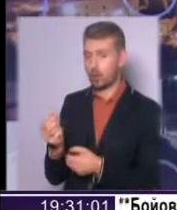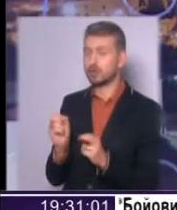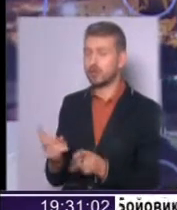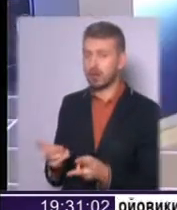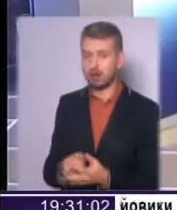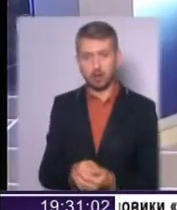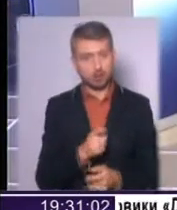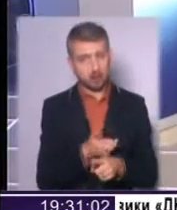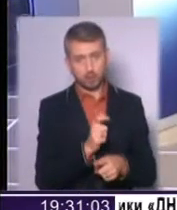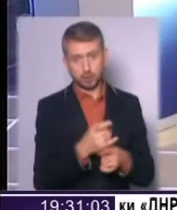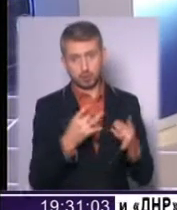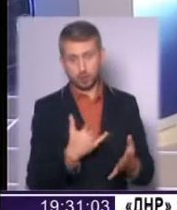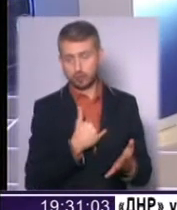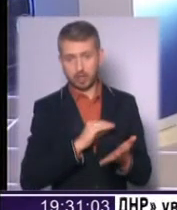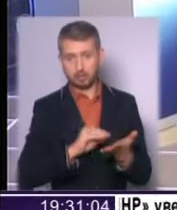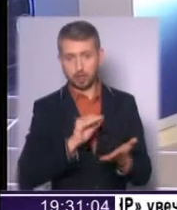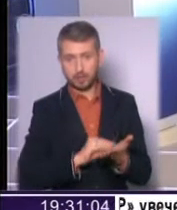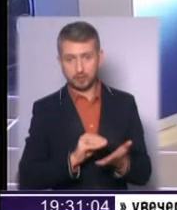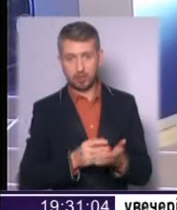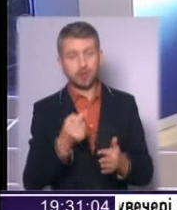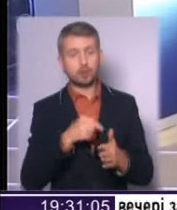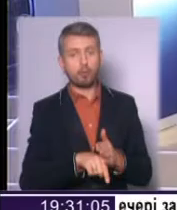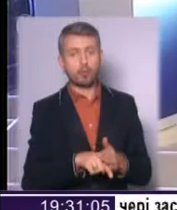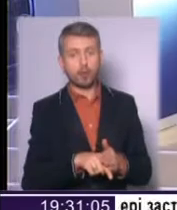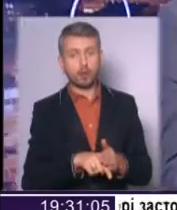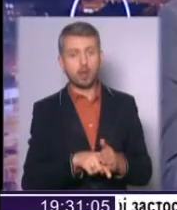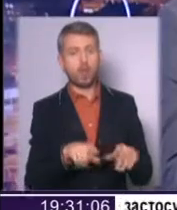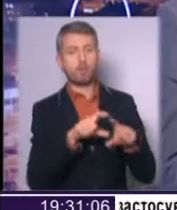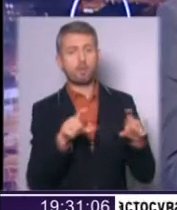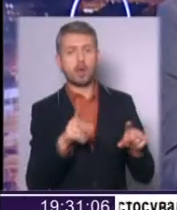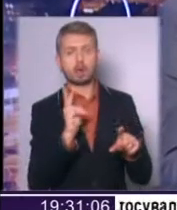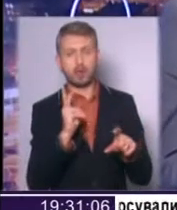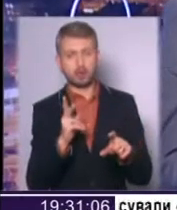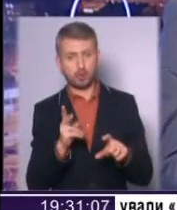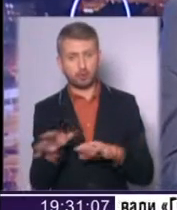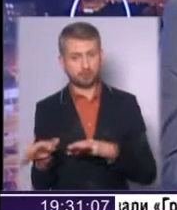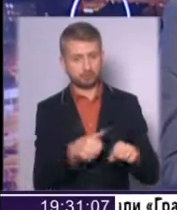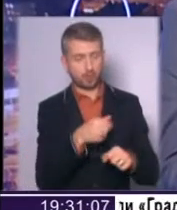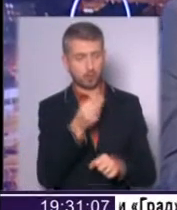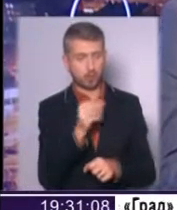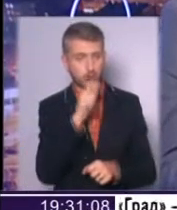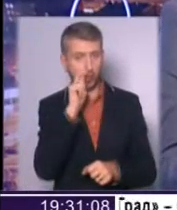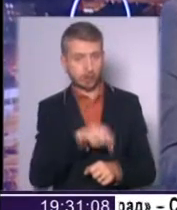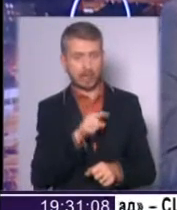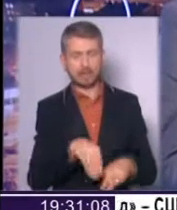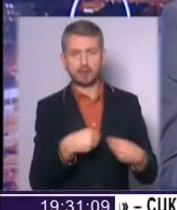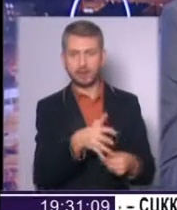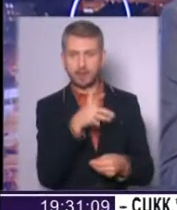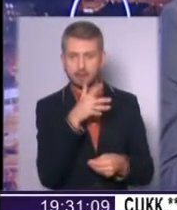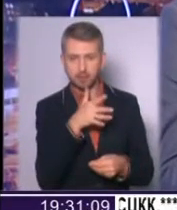всіх обговоженнях, нарадах, давайте його розглянемо. І його повно ігнорував. А мільярди вивозили з України, так і вивозять. Я ж вас